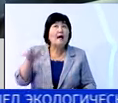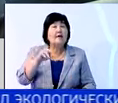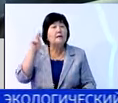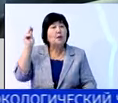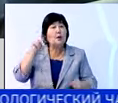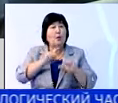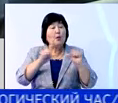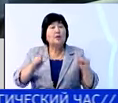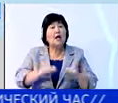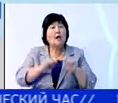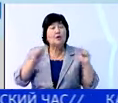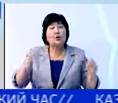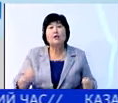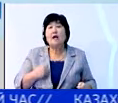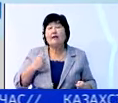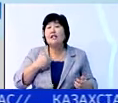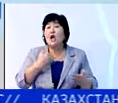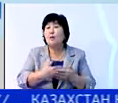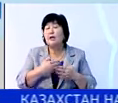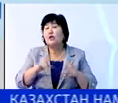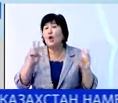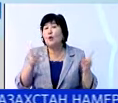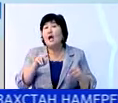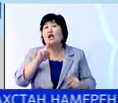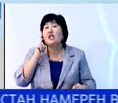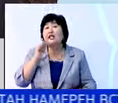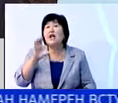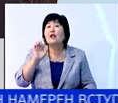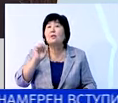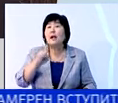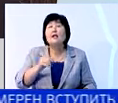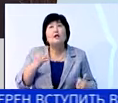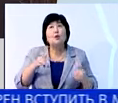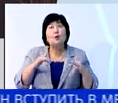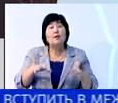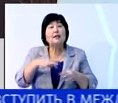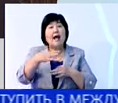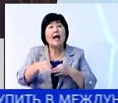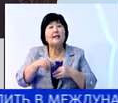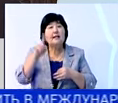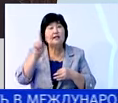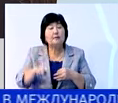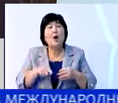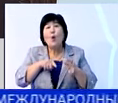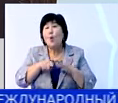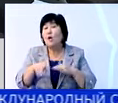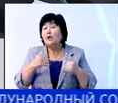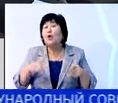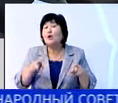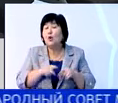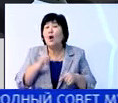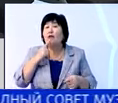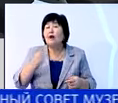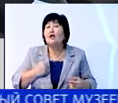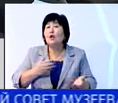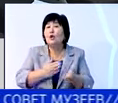учебных заведениях созданы военно-патриотические клубы «ЖАС-Сарбас». Сейчас проходит осенний призыв. Уклонистов нет, но